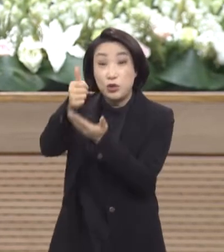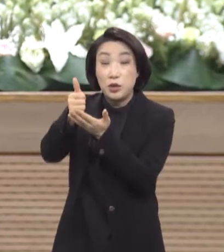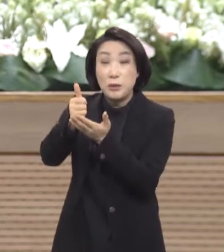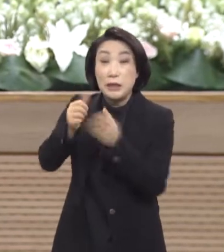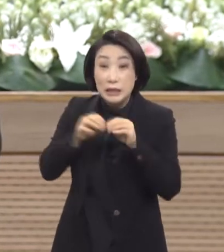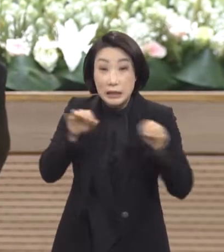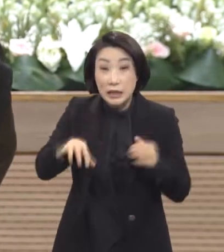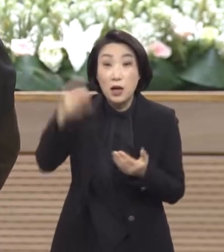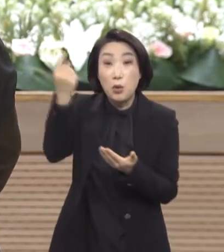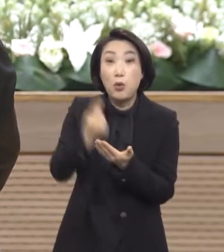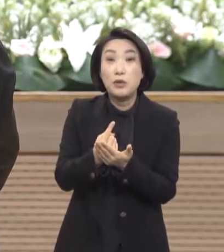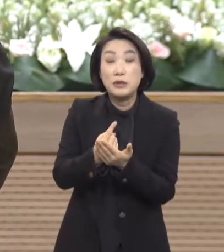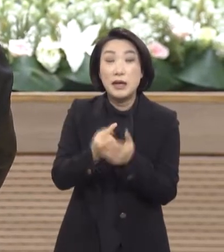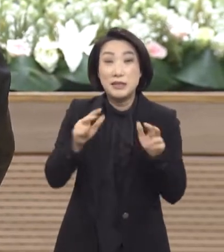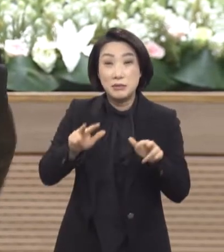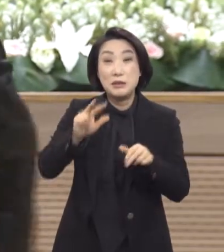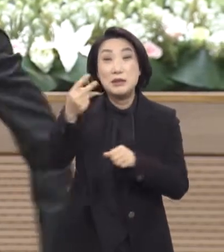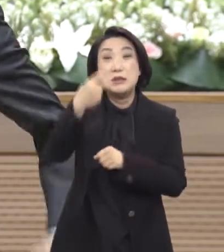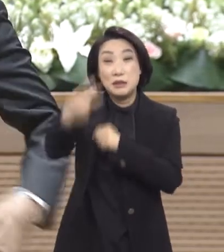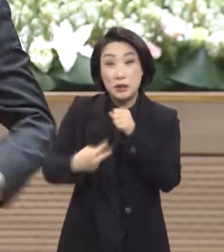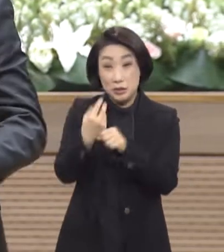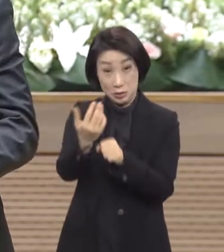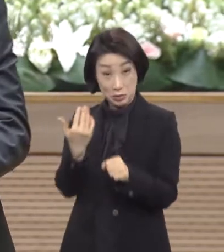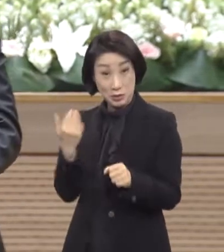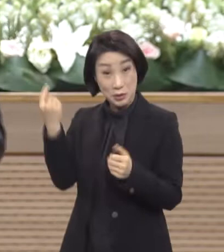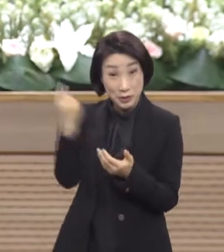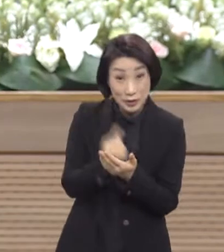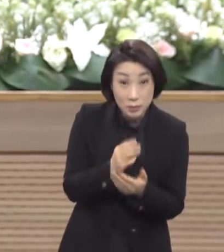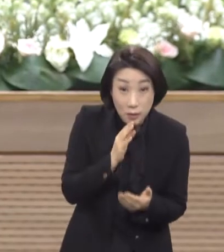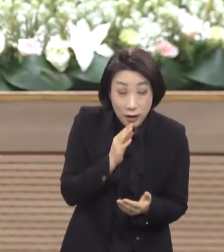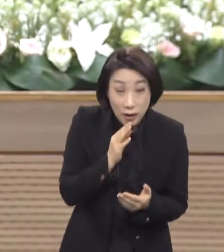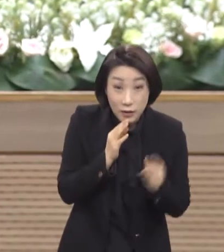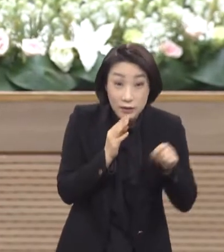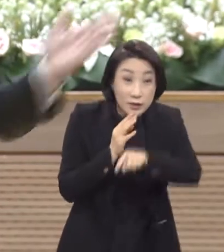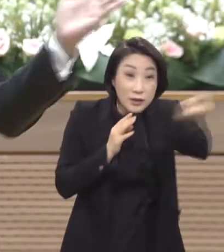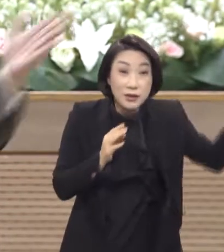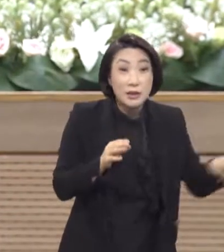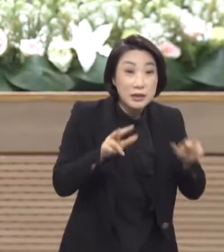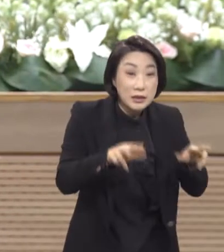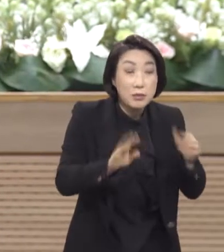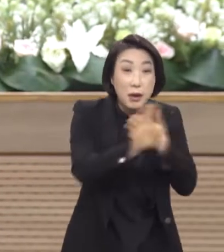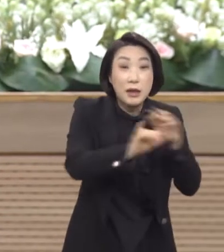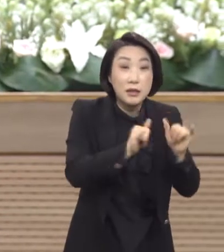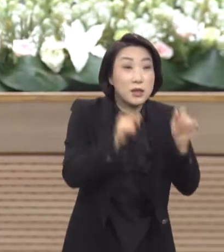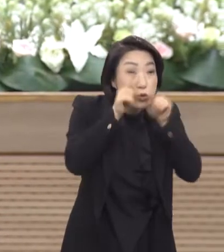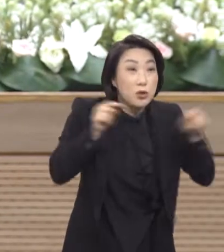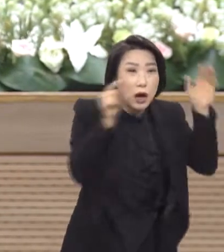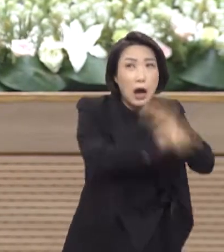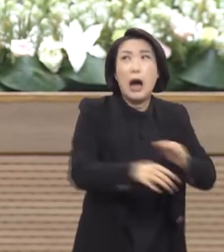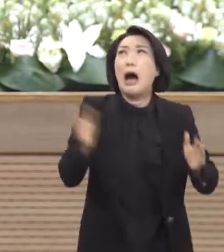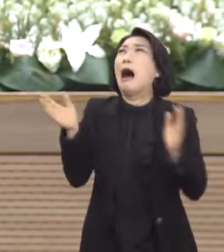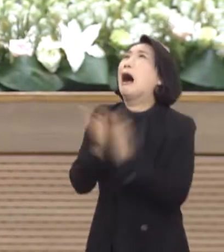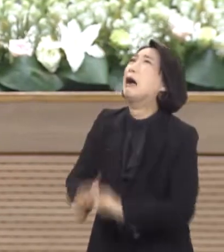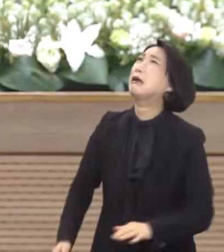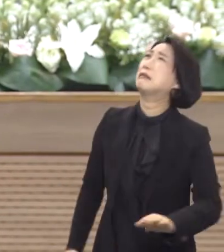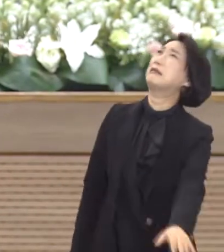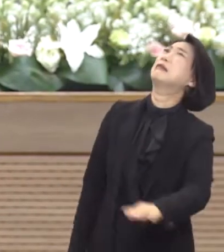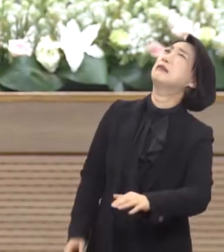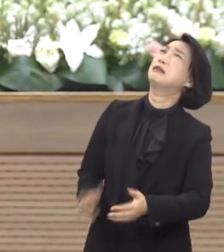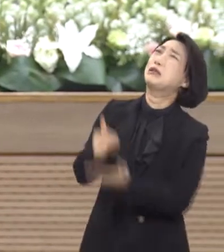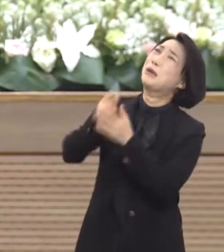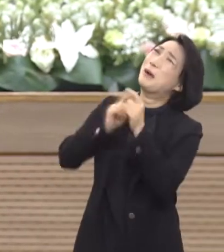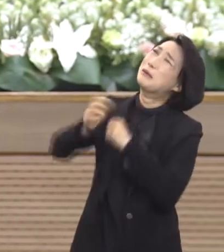이 땅에 오신 지가 2000년 전인데 그들이 지옥에 가서 그분의 말을 들었어야